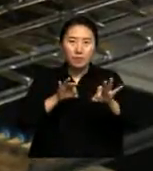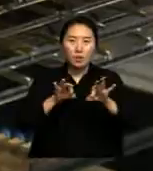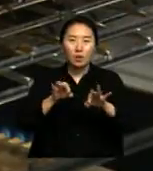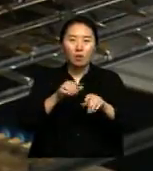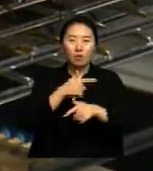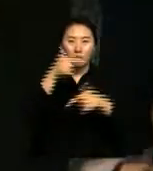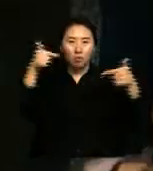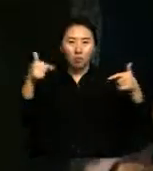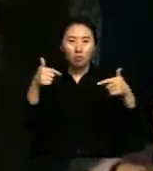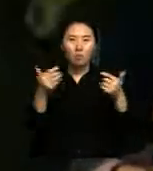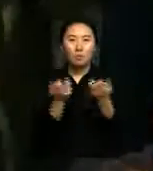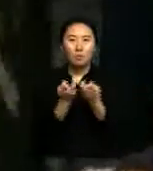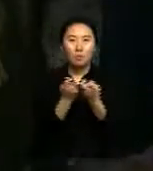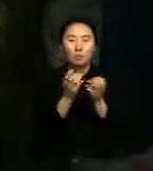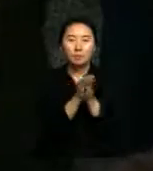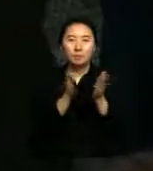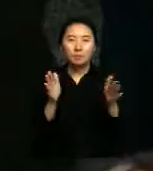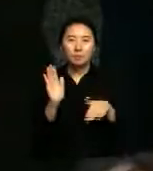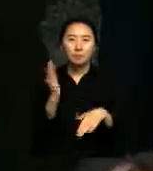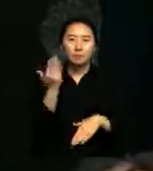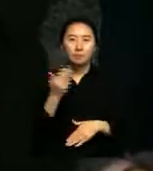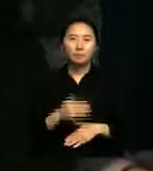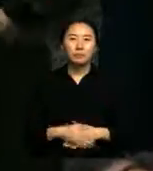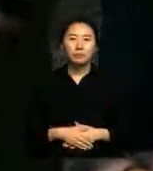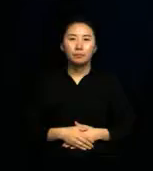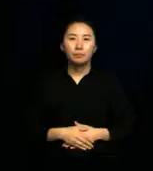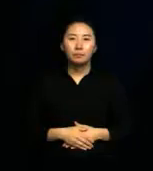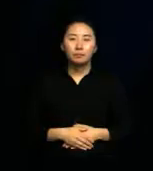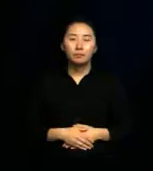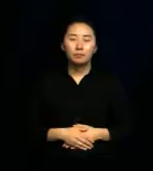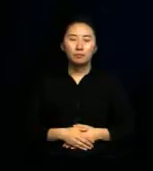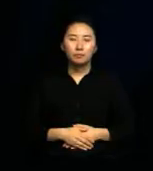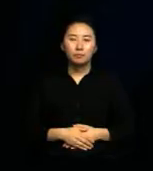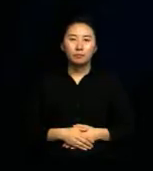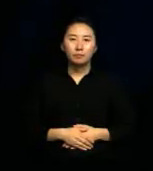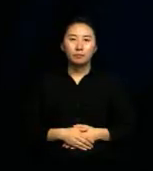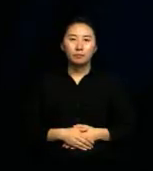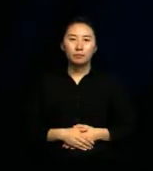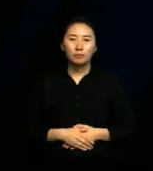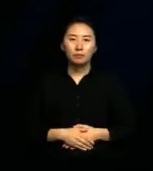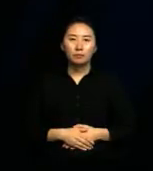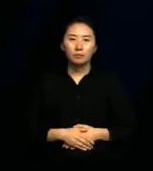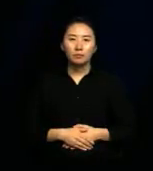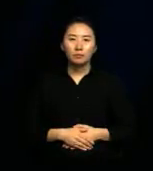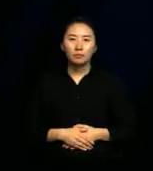각종 활성화 방안을 실험해오고 있습니다. 딜라이브 서울경 케이블TV 오용석입니다.